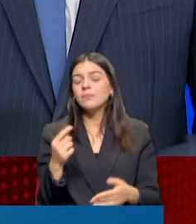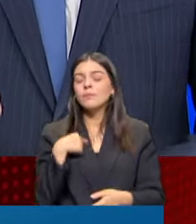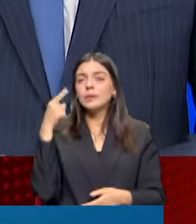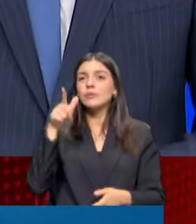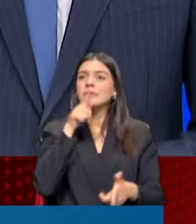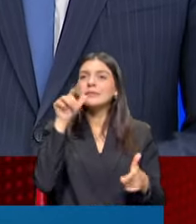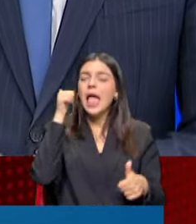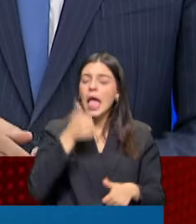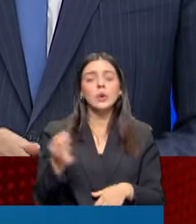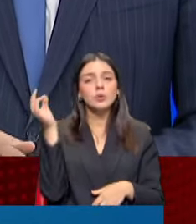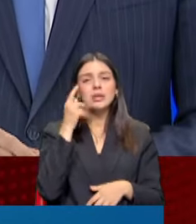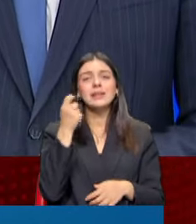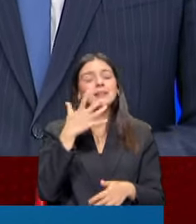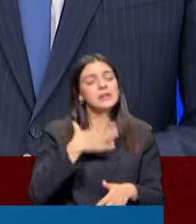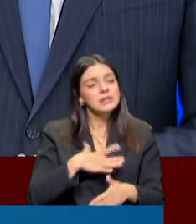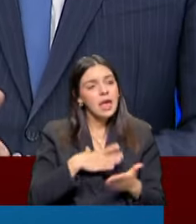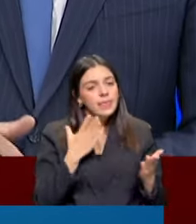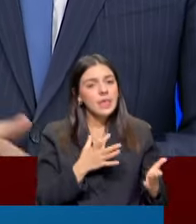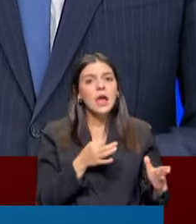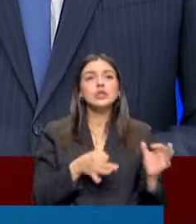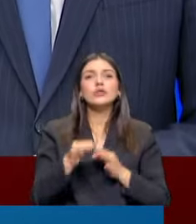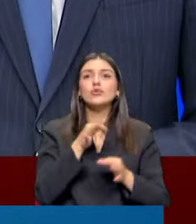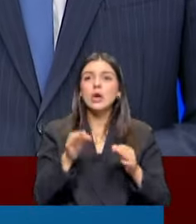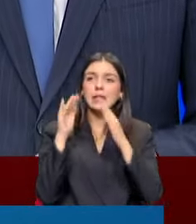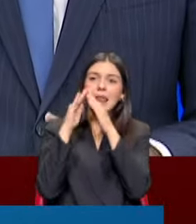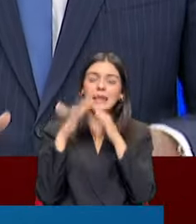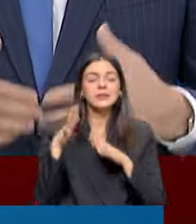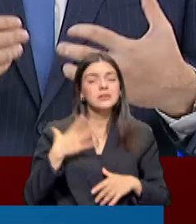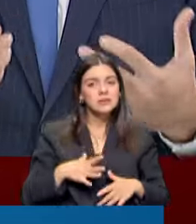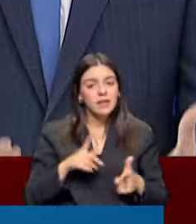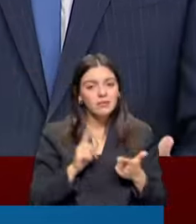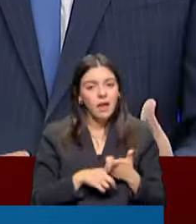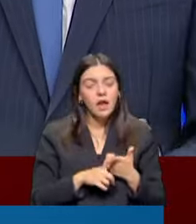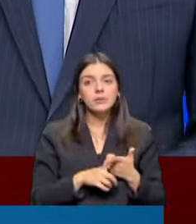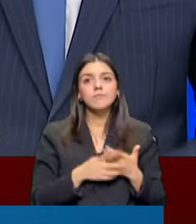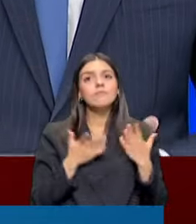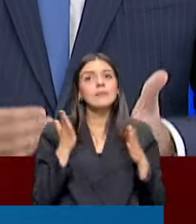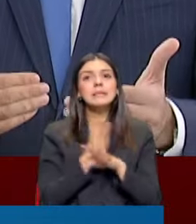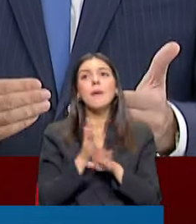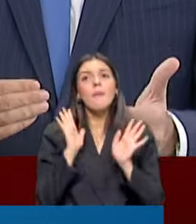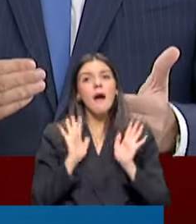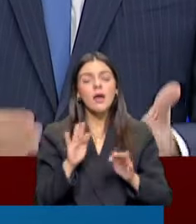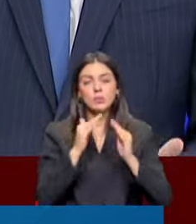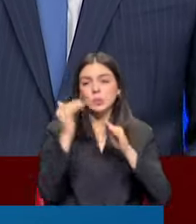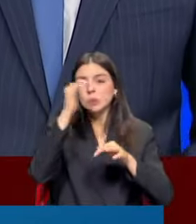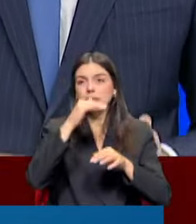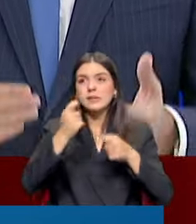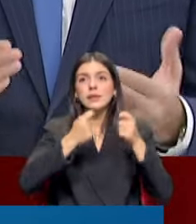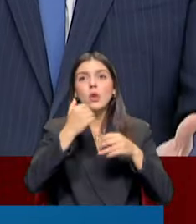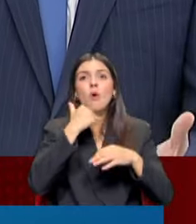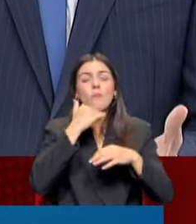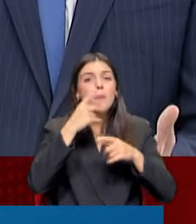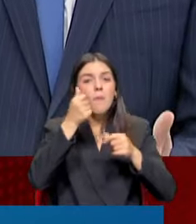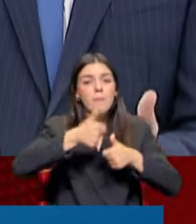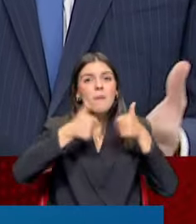gün duyuyoruz. İş isteyenler, sosyal tesis isteyenler, çünkü artık üstesinden gelemeyecek kadar